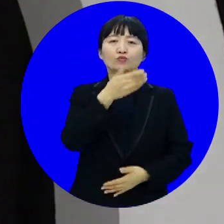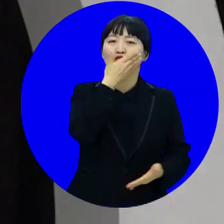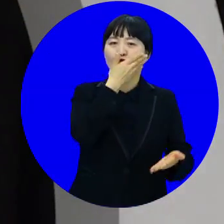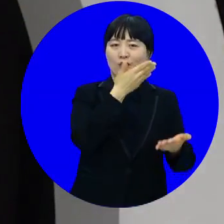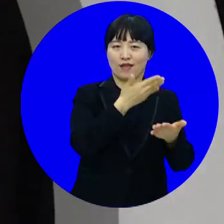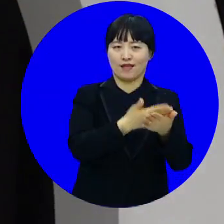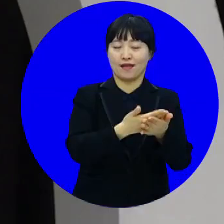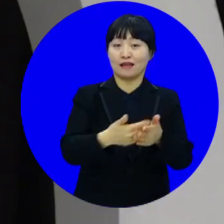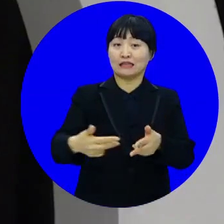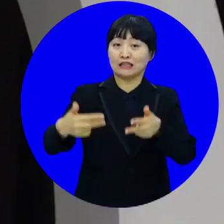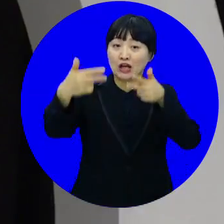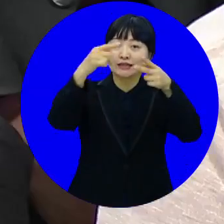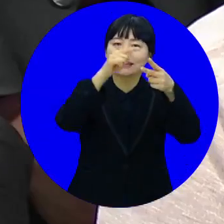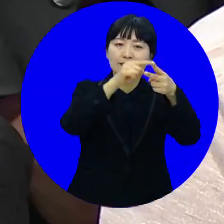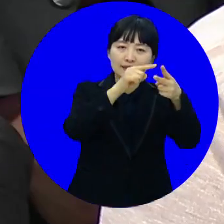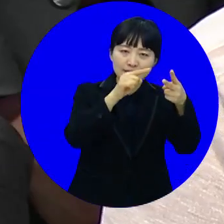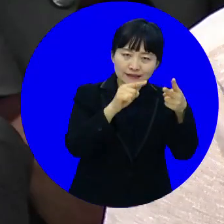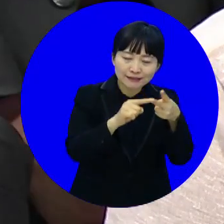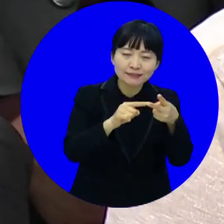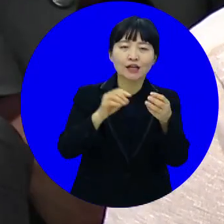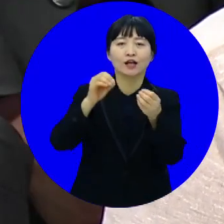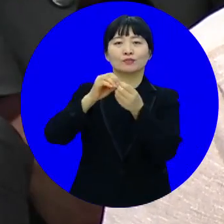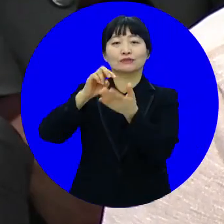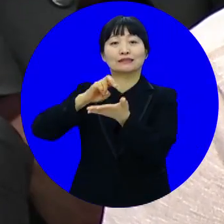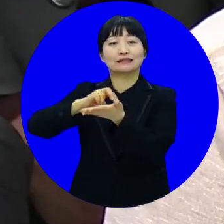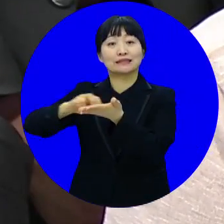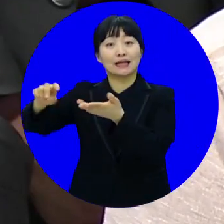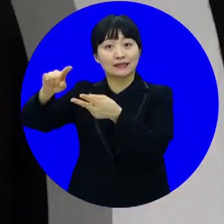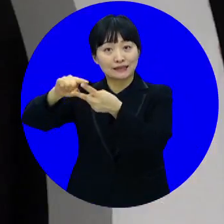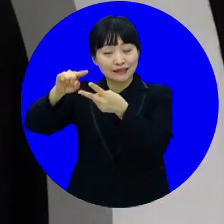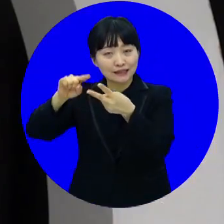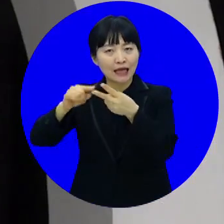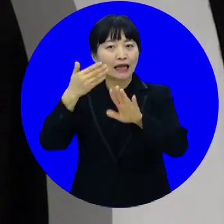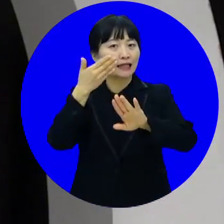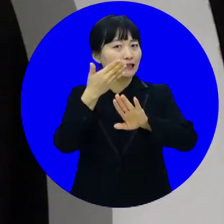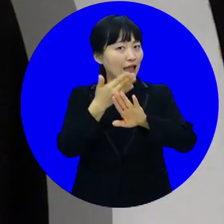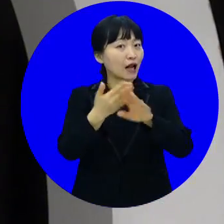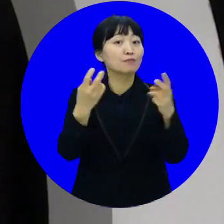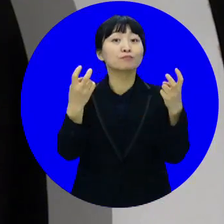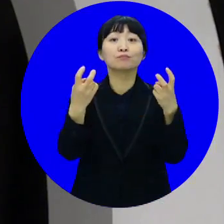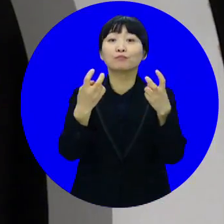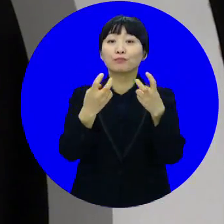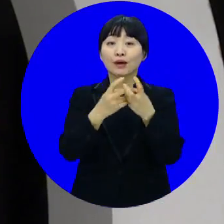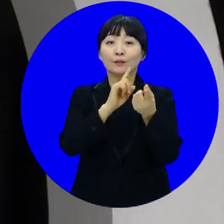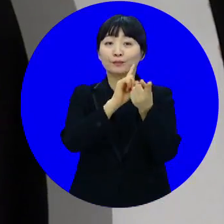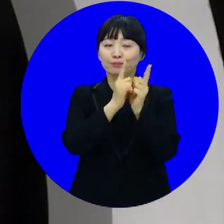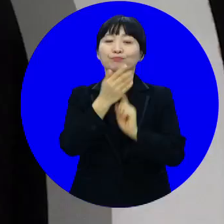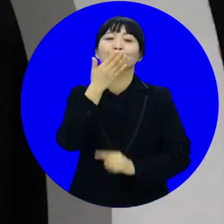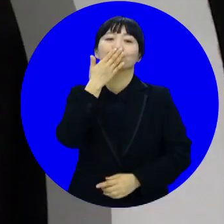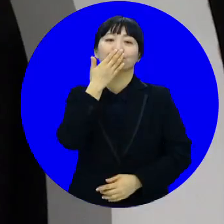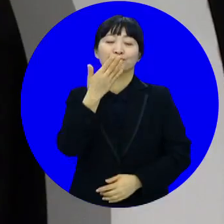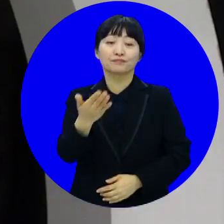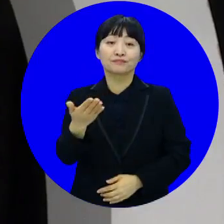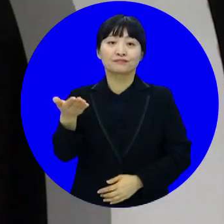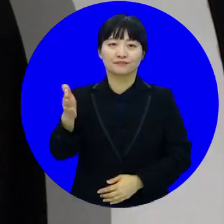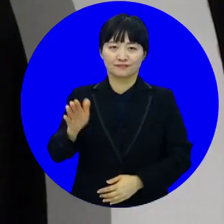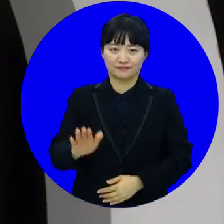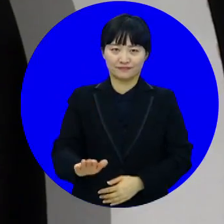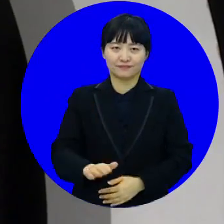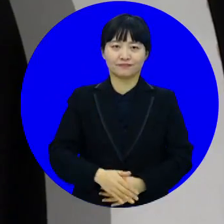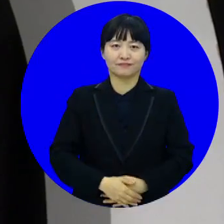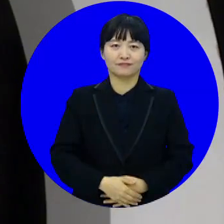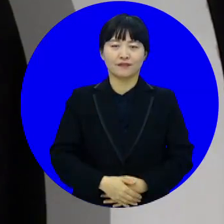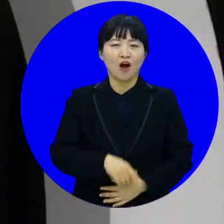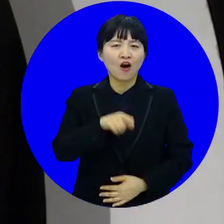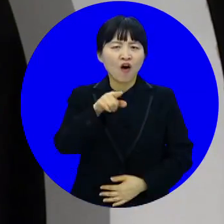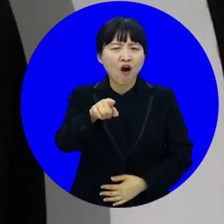있다라는 느낌을 늘 갖는 게 중요한데요. 영상 통화를 한다든지 문자 메시지를 보낸다든지 이렇게 다른